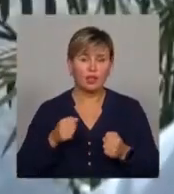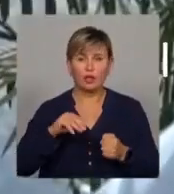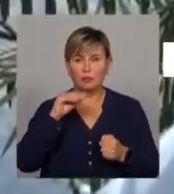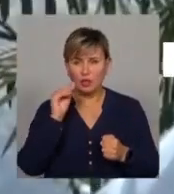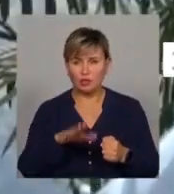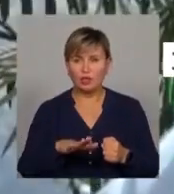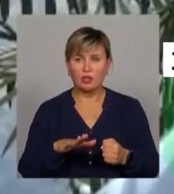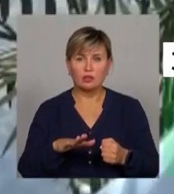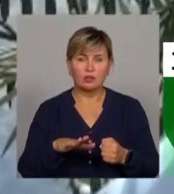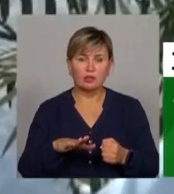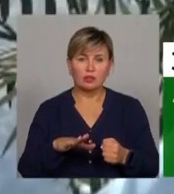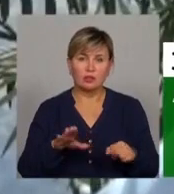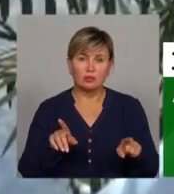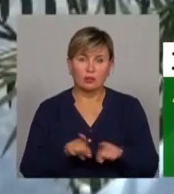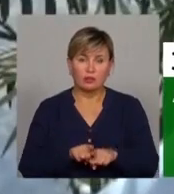очередной раз,